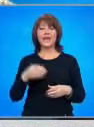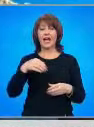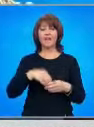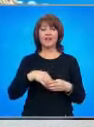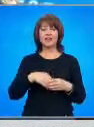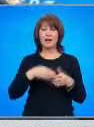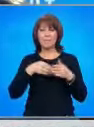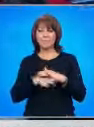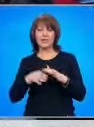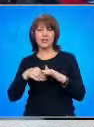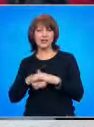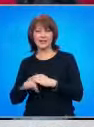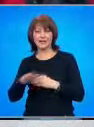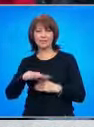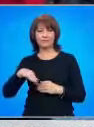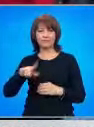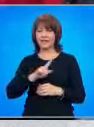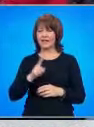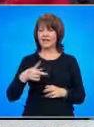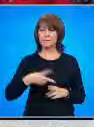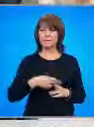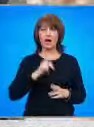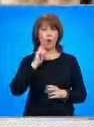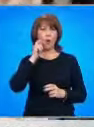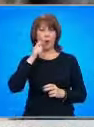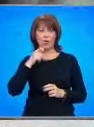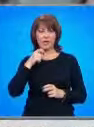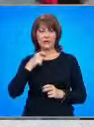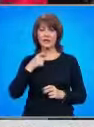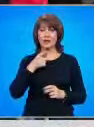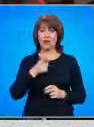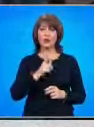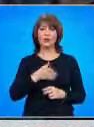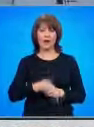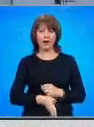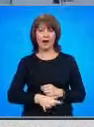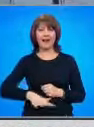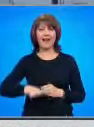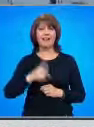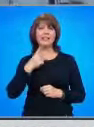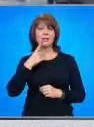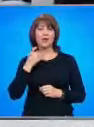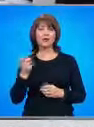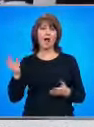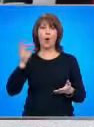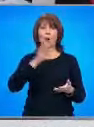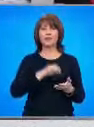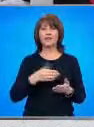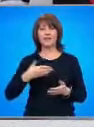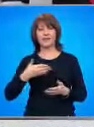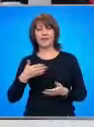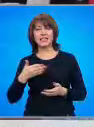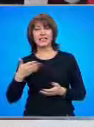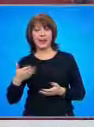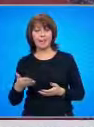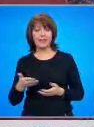Вътрешният бежански поток в Украина не спира. Украинци от обстрелвания югоизточен град Запорожие пристигат на запад, в Хмелницки. В